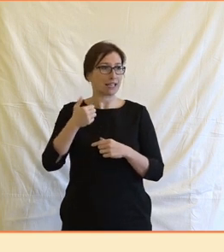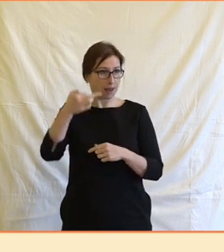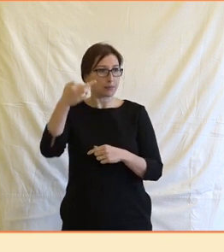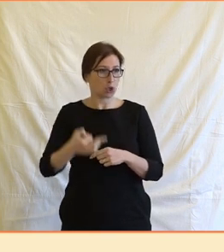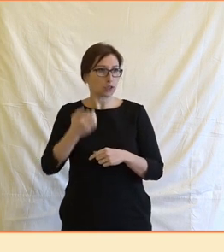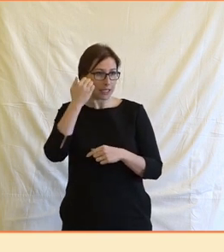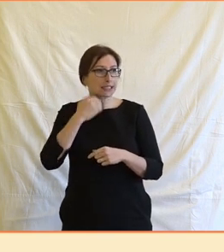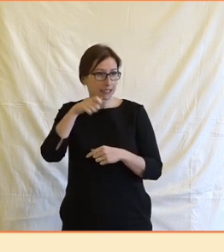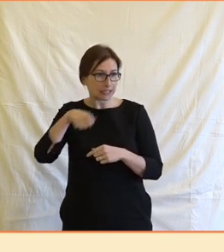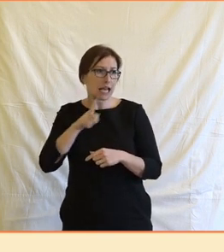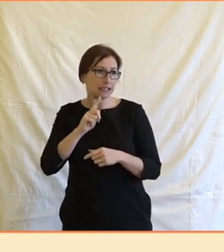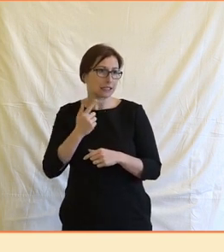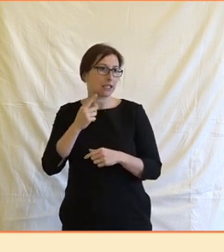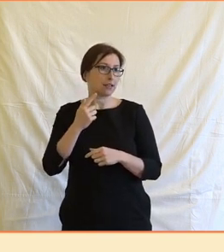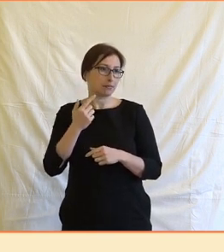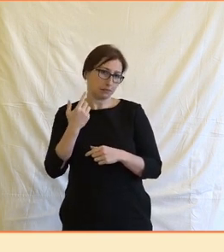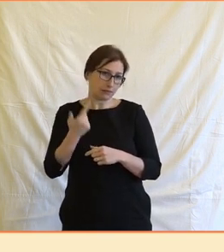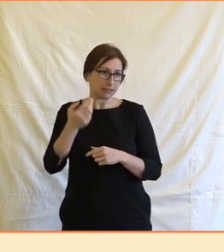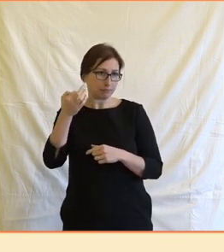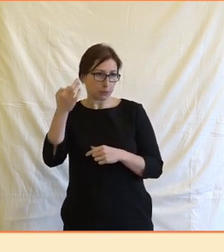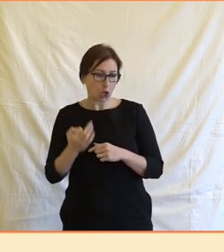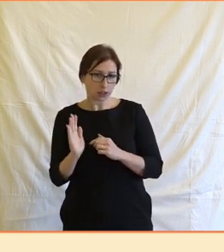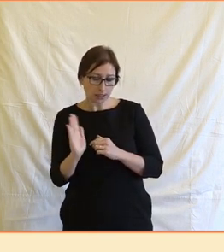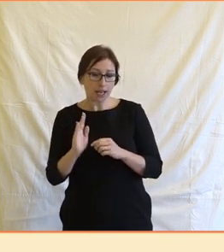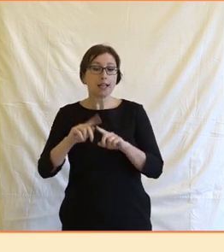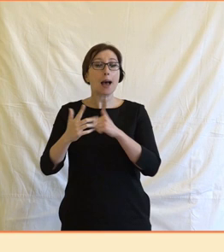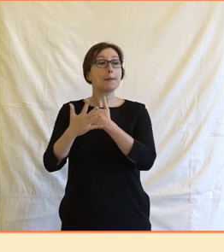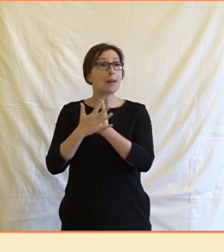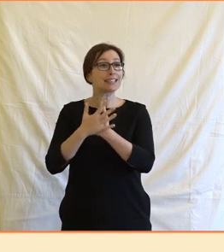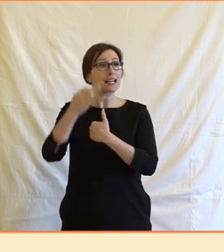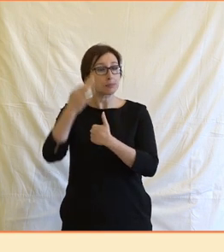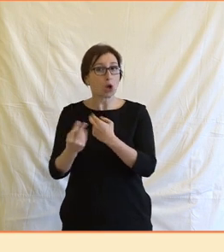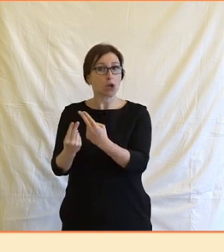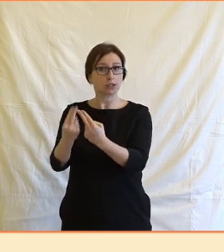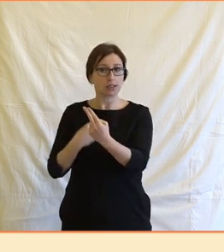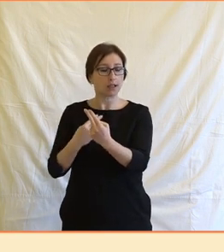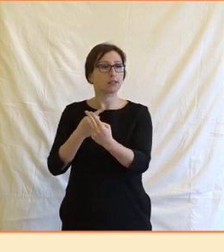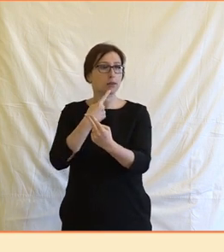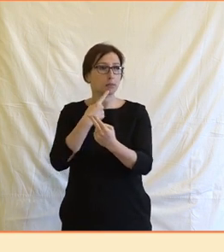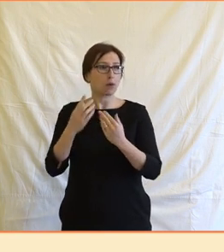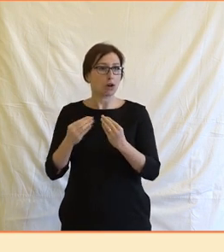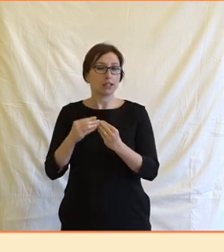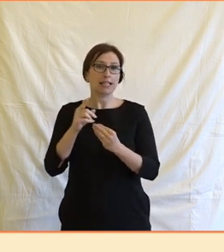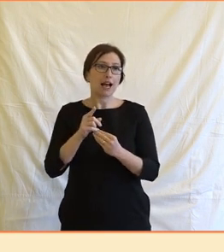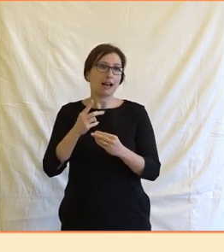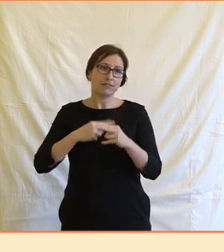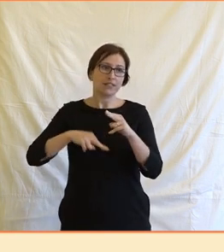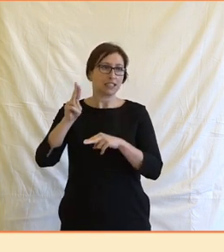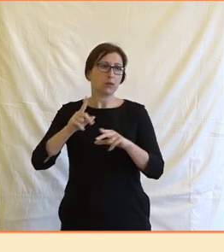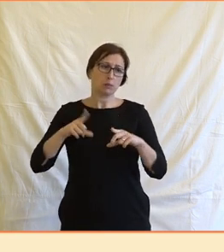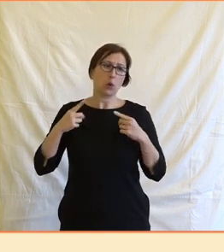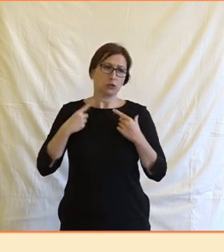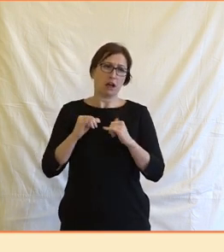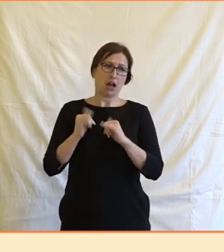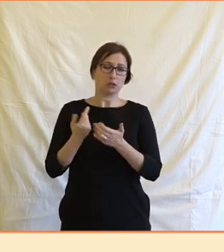21% dotázaných, tedy pětina, a 15% nám konstatovalo, že je spíše používá.